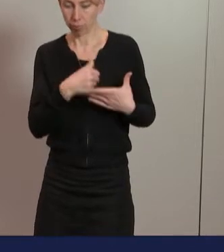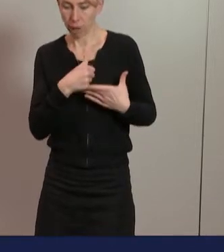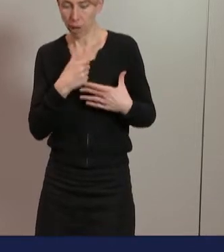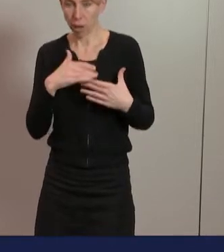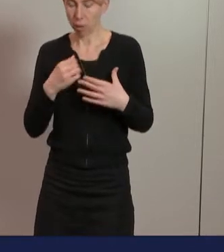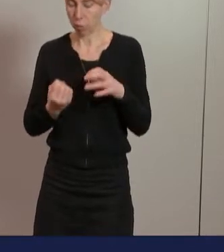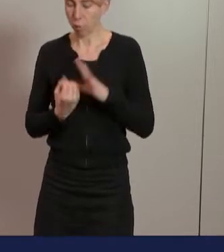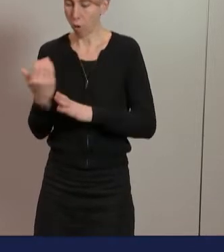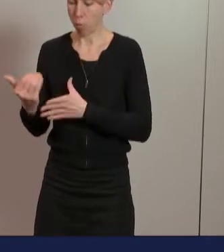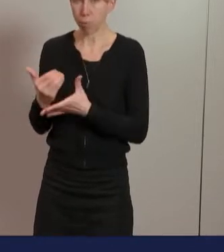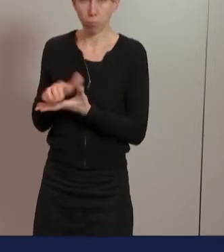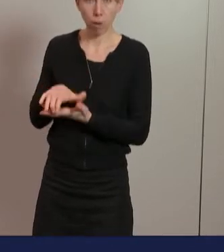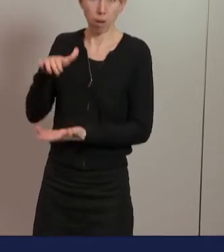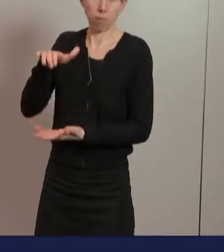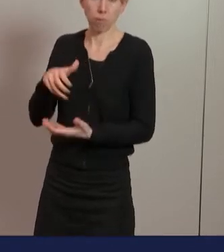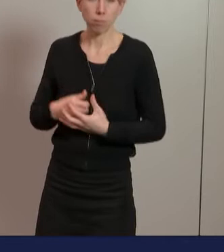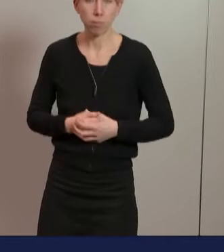des recettes supplémentaires.